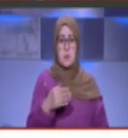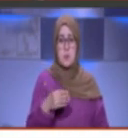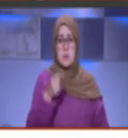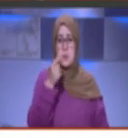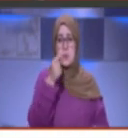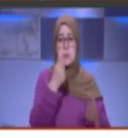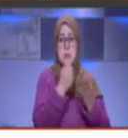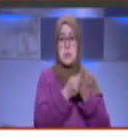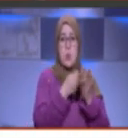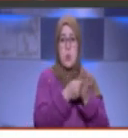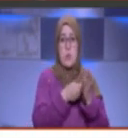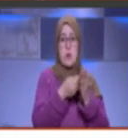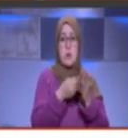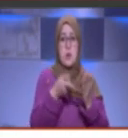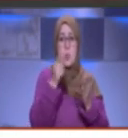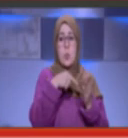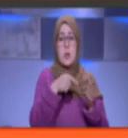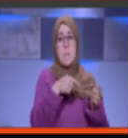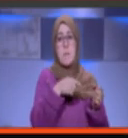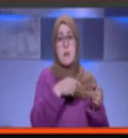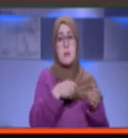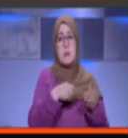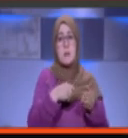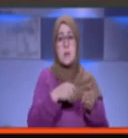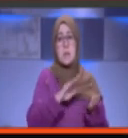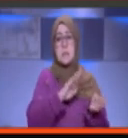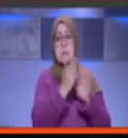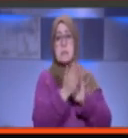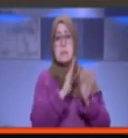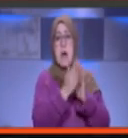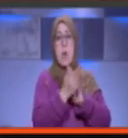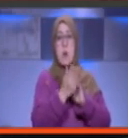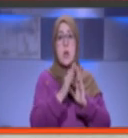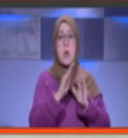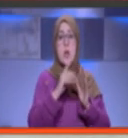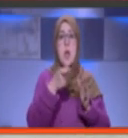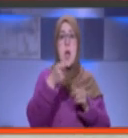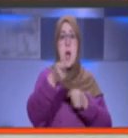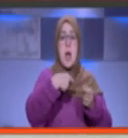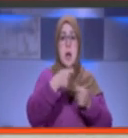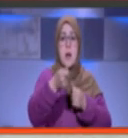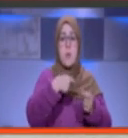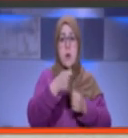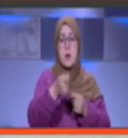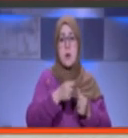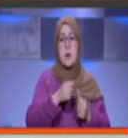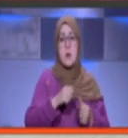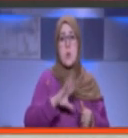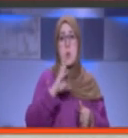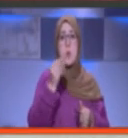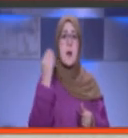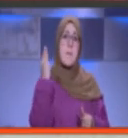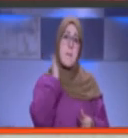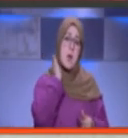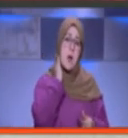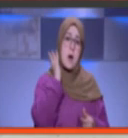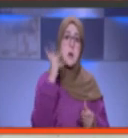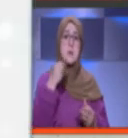وخدمات الحوالات المالية الفورية وخدمات صرف المستحقات المالية وجميع خدمات التحصيل